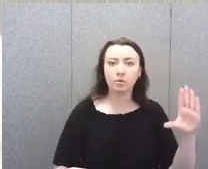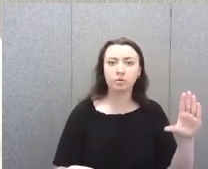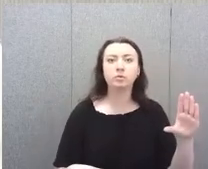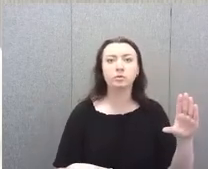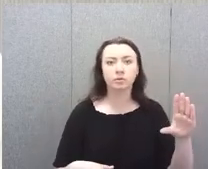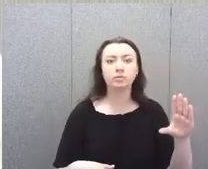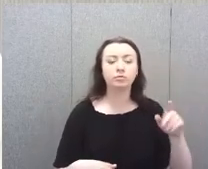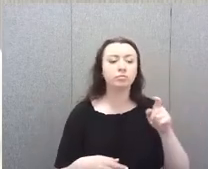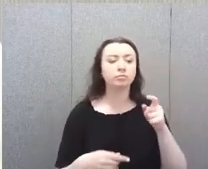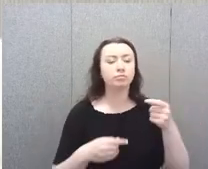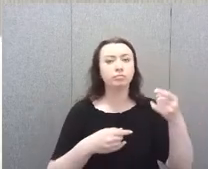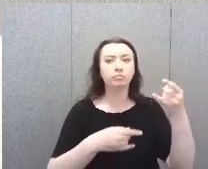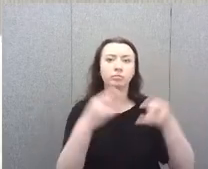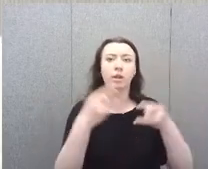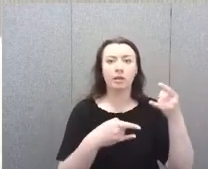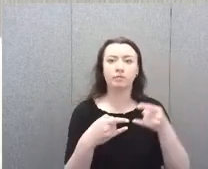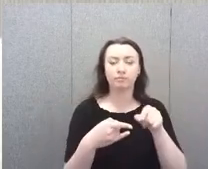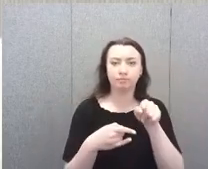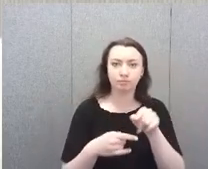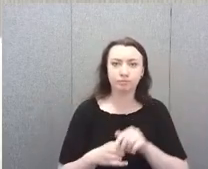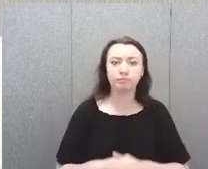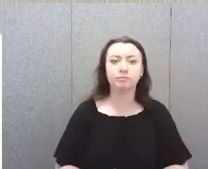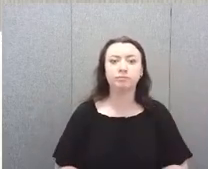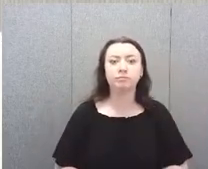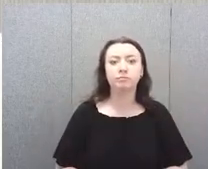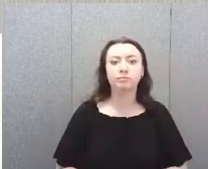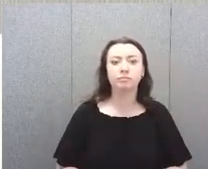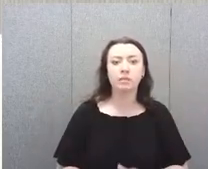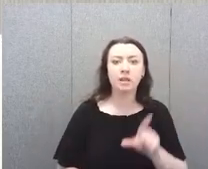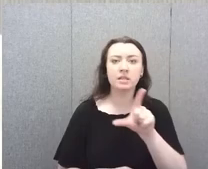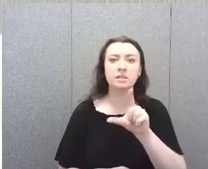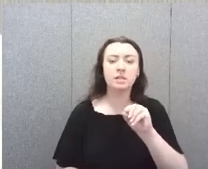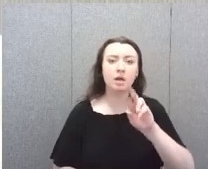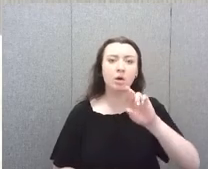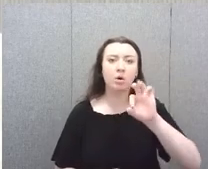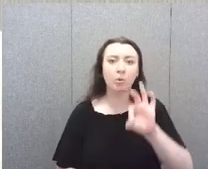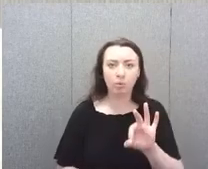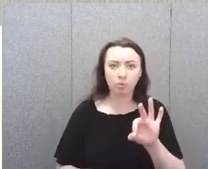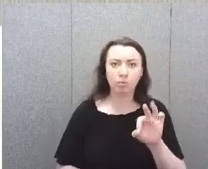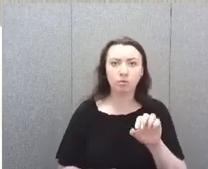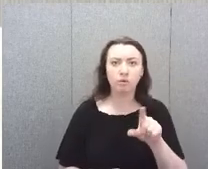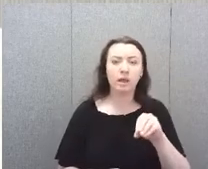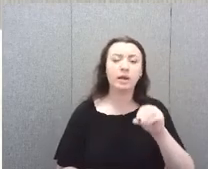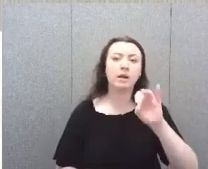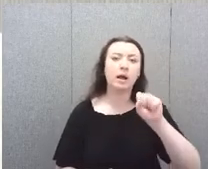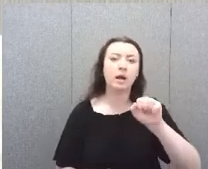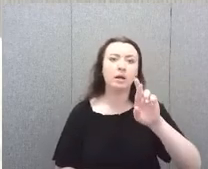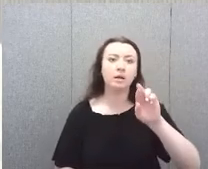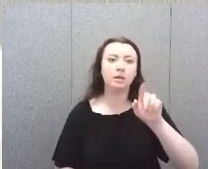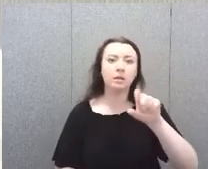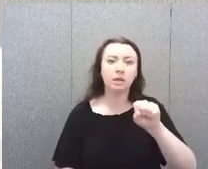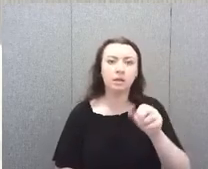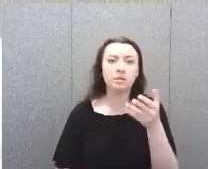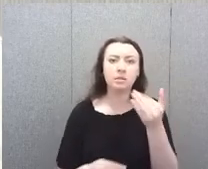крупную группу исследовательской журналистики в Молдове – «Зерул де Гарда». Надеюсь, я